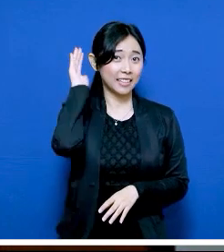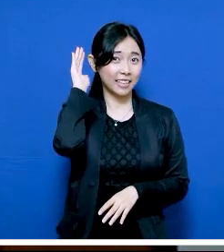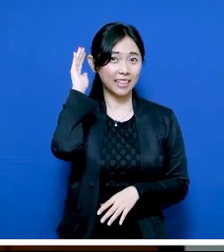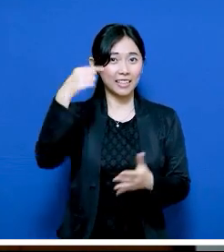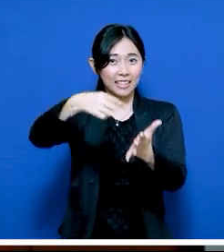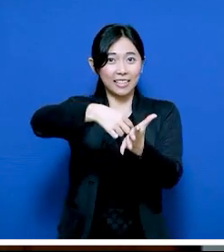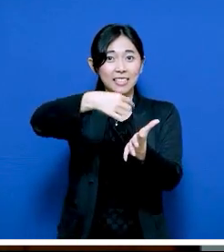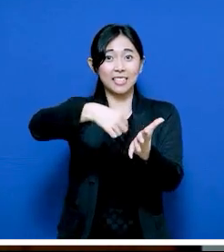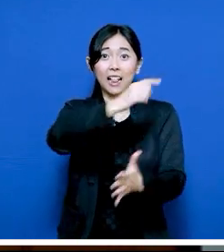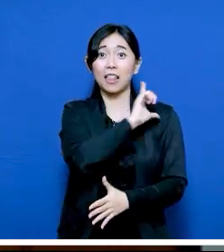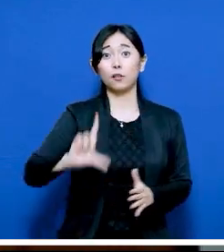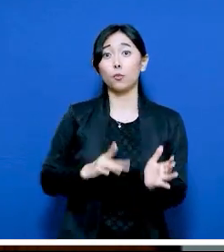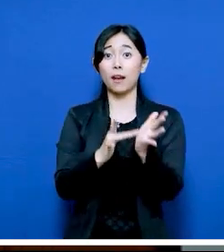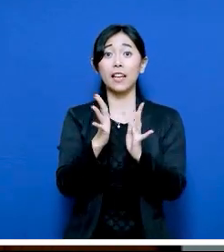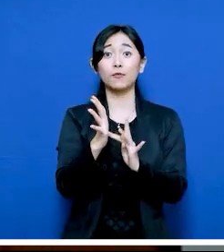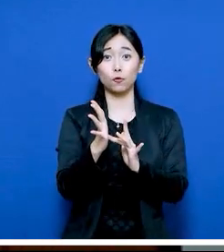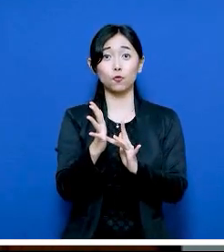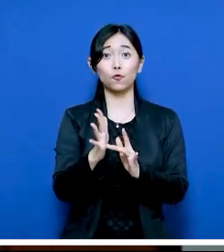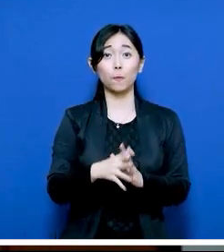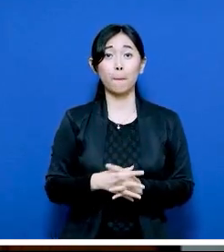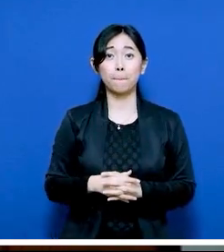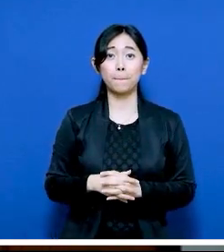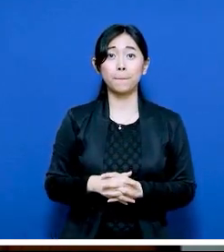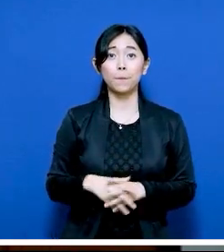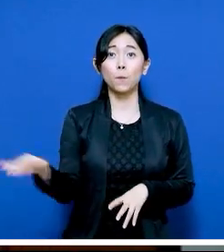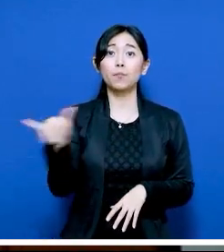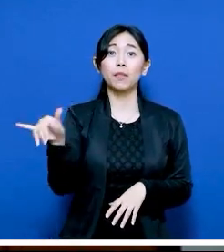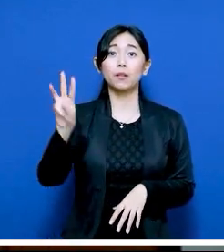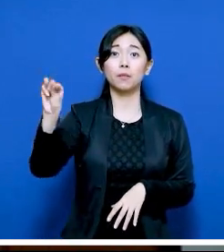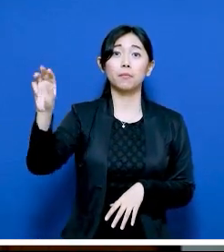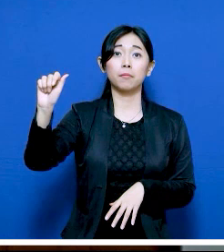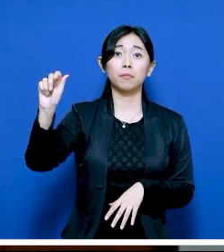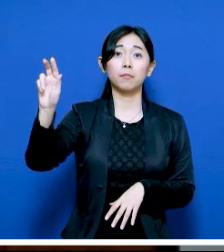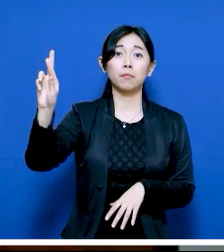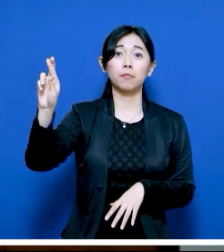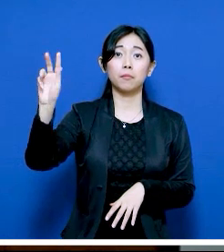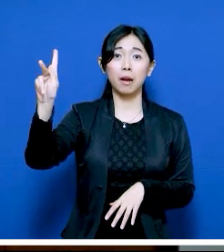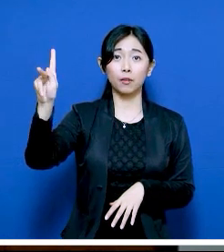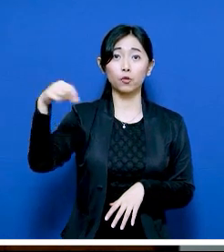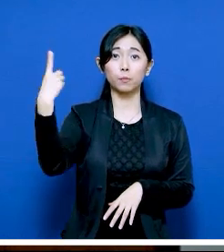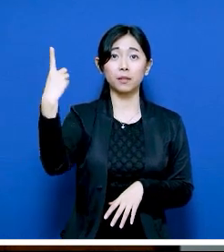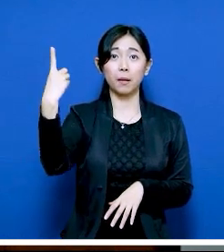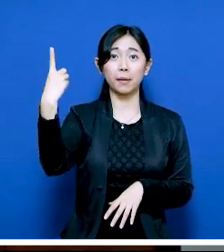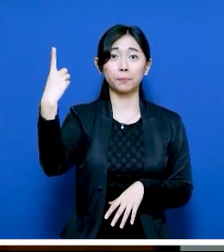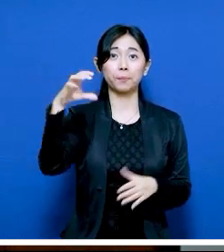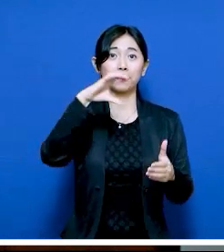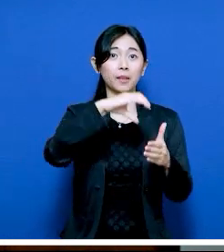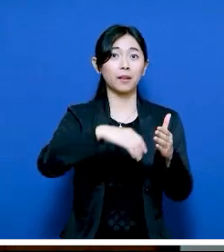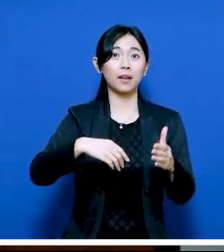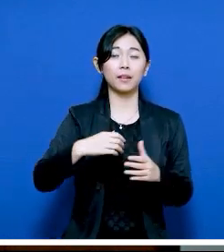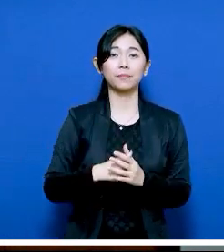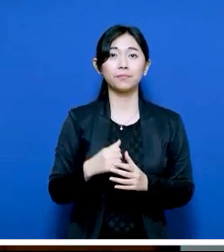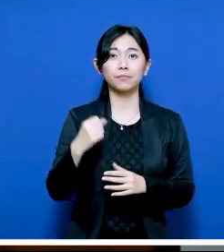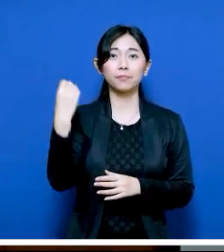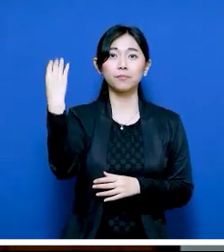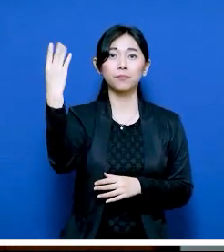Dengarkanlah Injil Tuhan kita Yesus Kristus menurut Markus pasalnya yang pertama, ayatnya